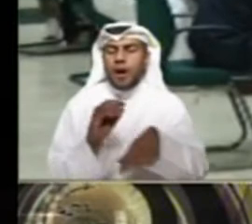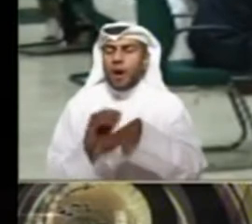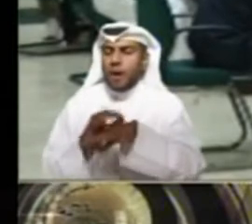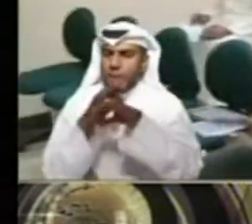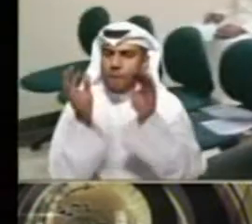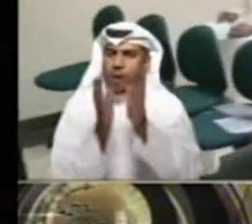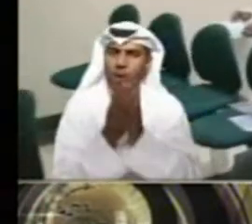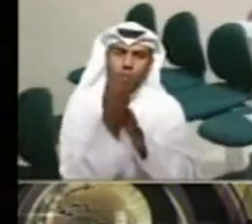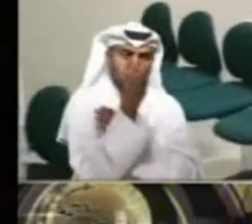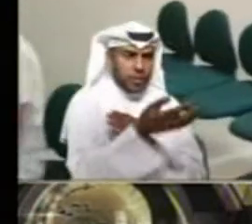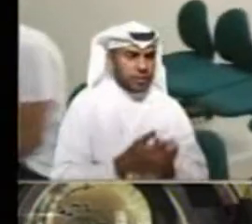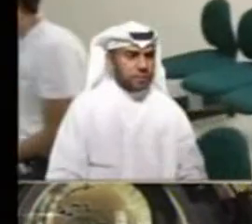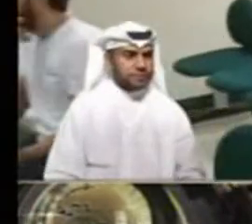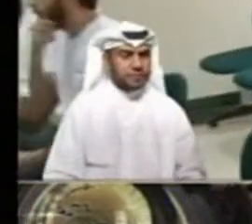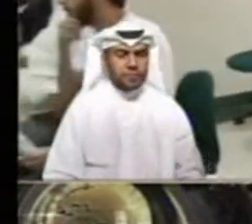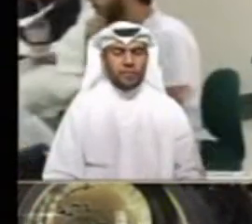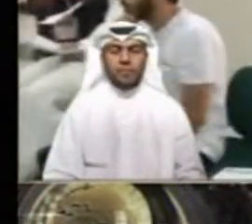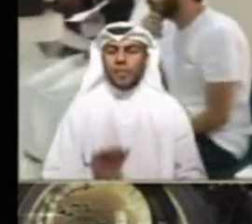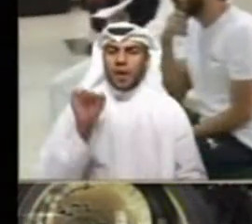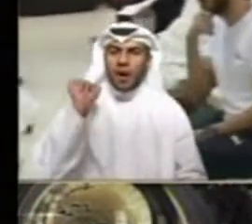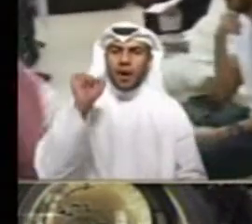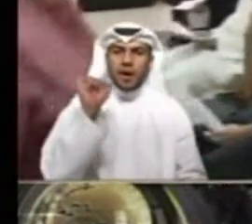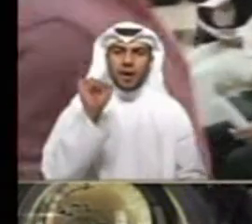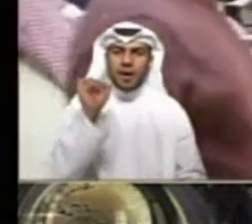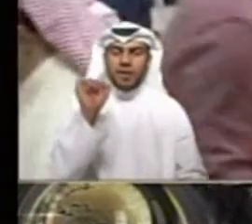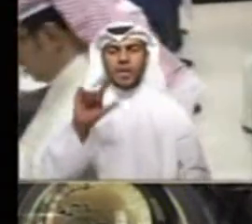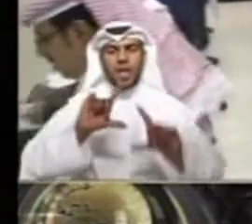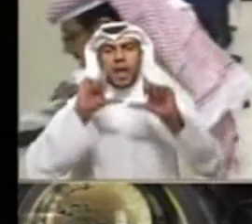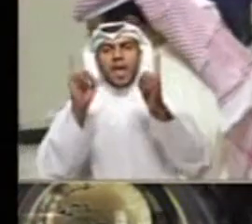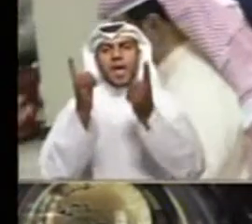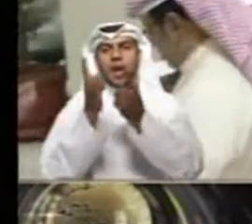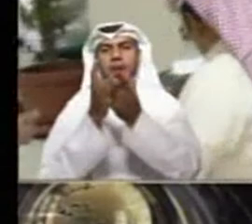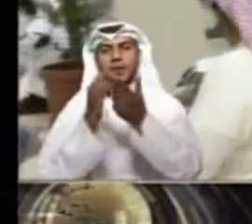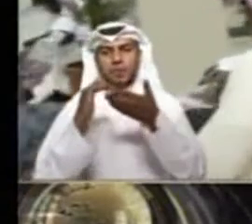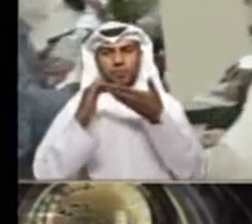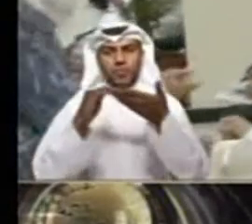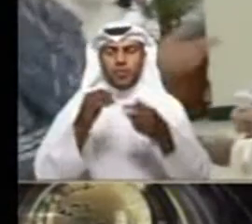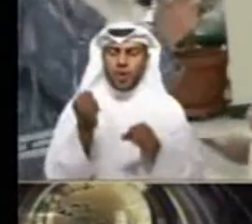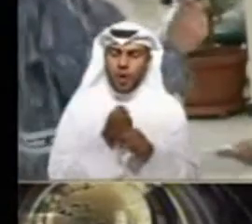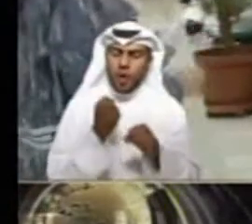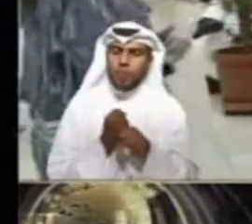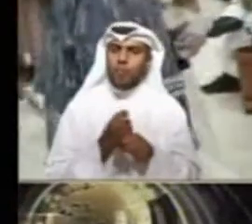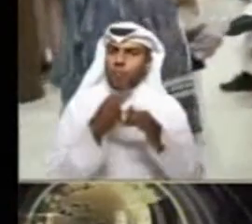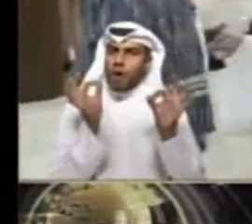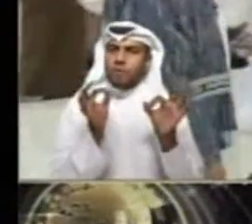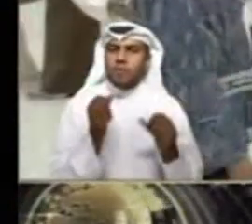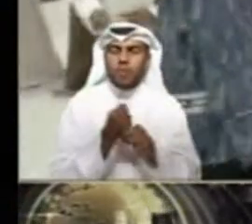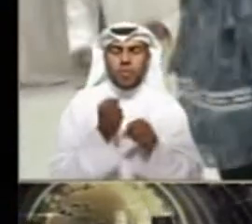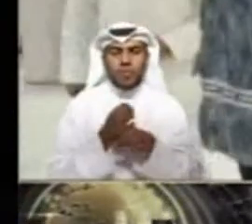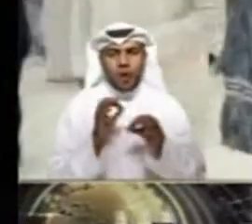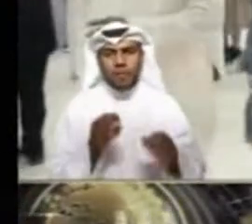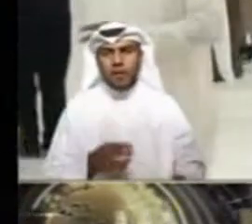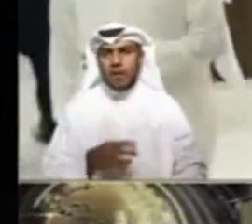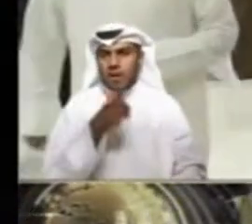بهذه الأضرار. هذا وقد وفرت لجنة التعويضات أعداد جيدة من الموظفين المعنيين